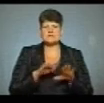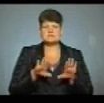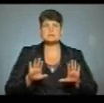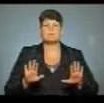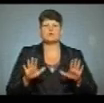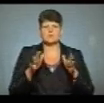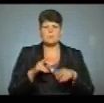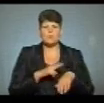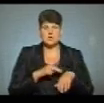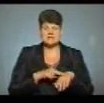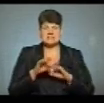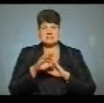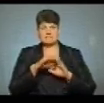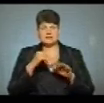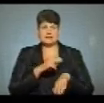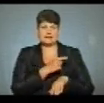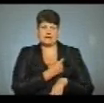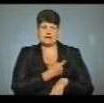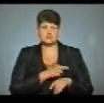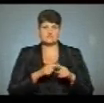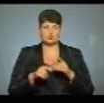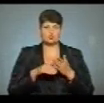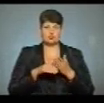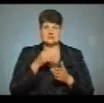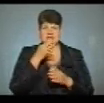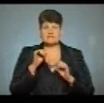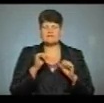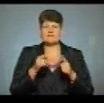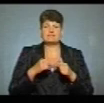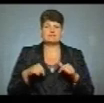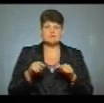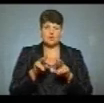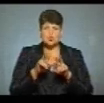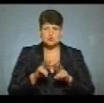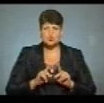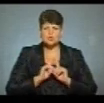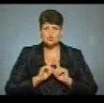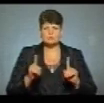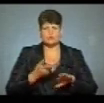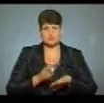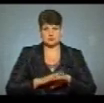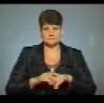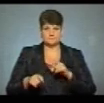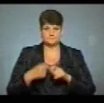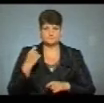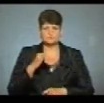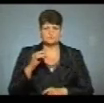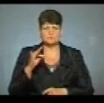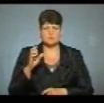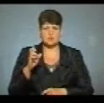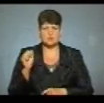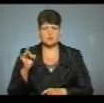події. Поліцейських викликали лікарі швидкої допомоги, повідомив керівник відділу розслідувань особливо тяжких злочинів Юрій Барабан.